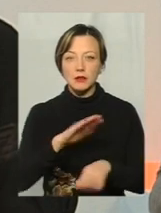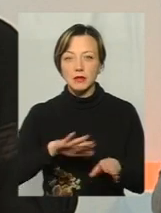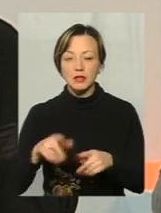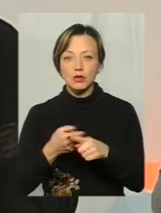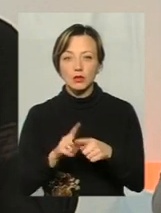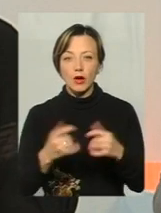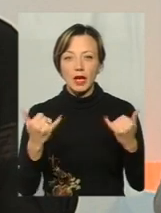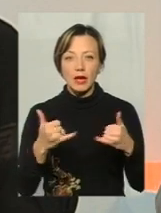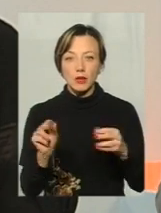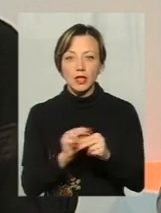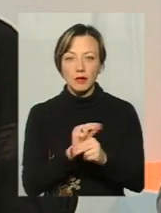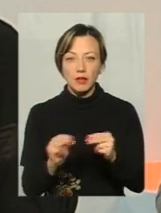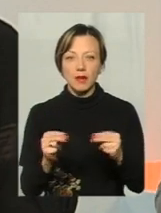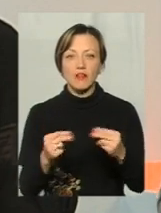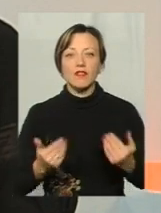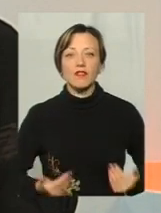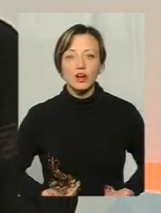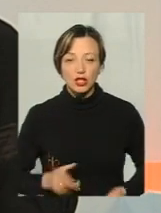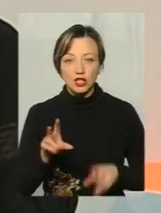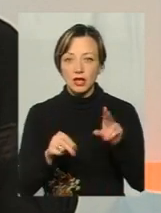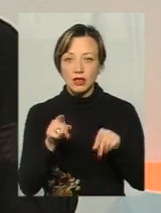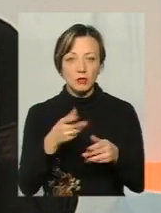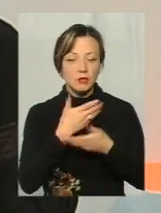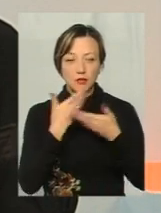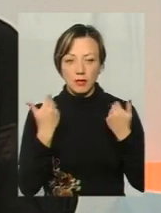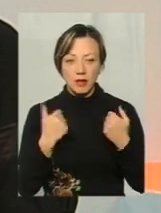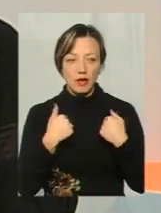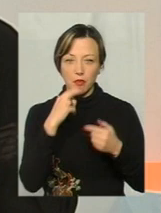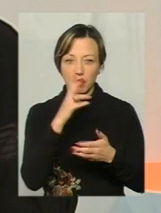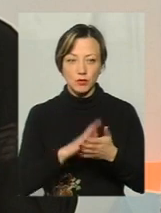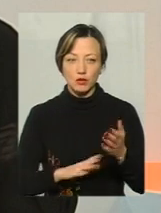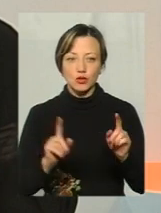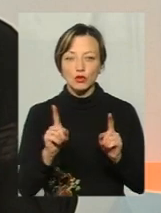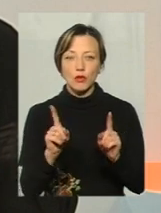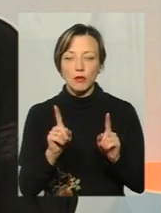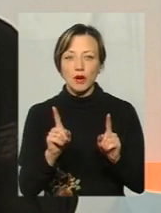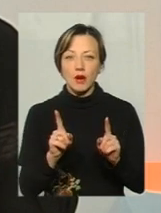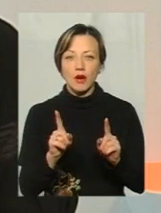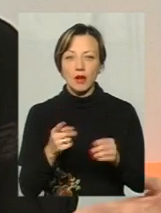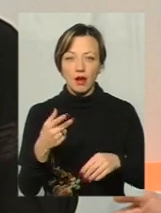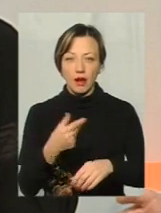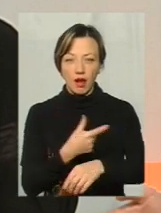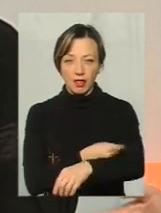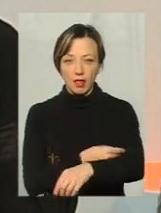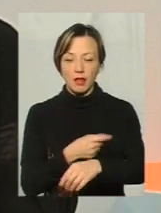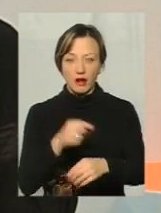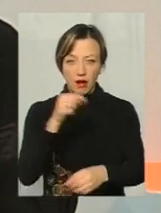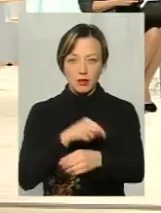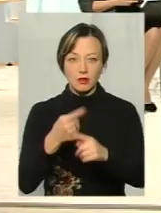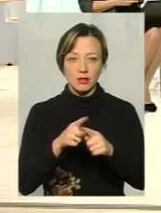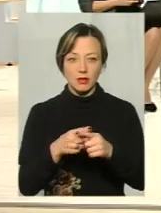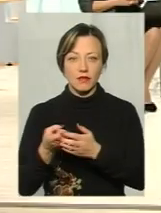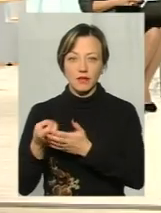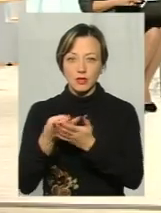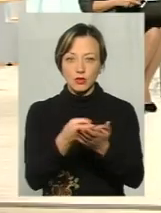як отримала хіміотерапію, вижила, там немає. Я перепрошую, щоб поставити катетер, дитину